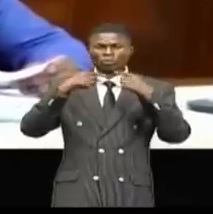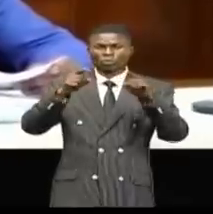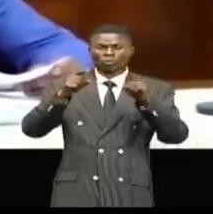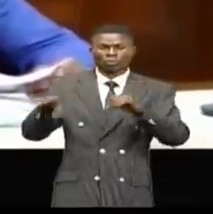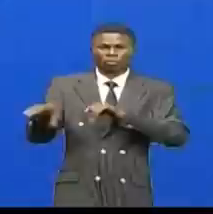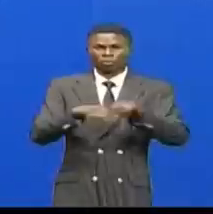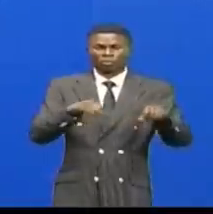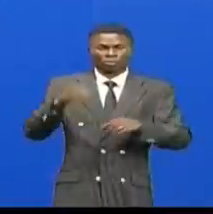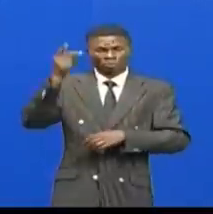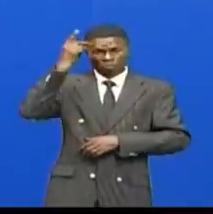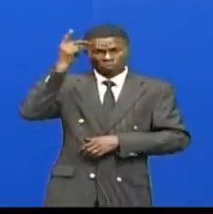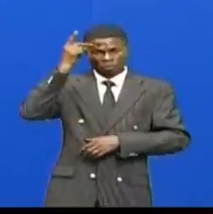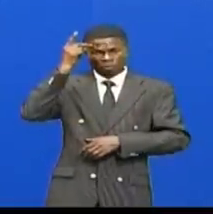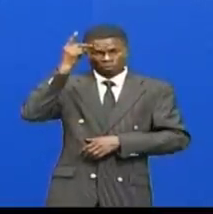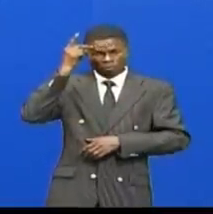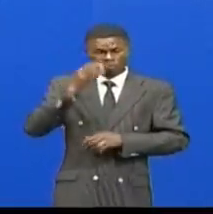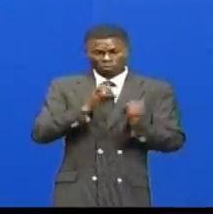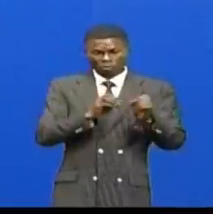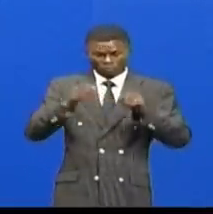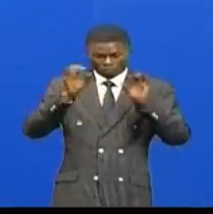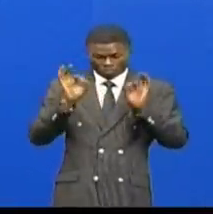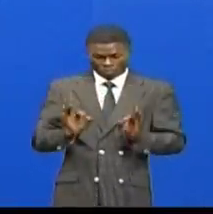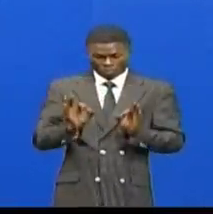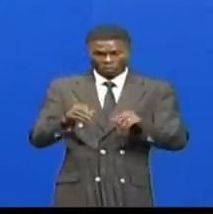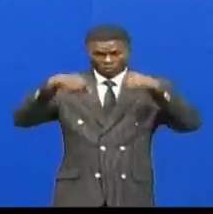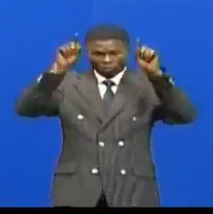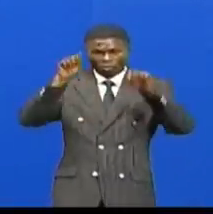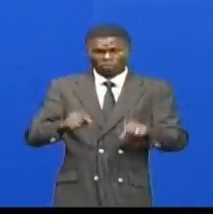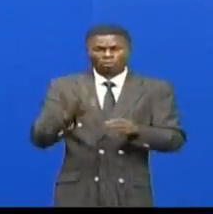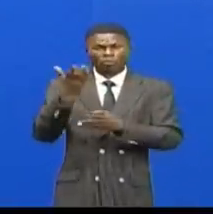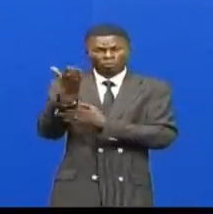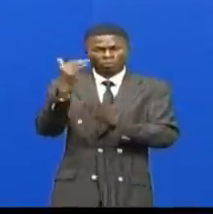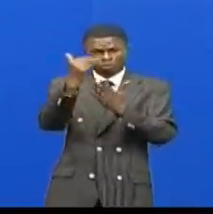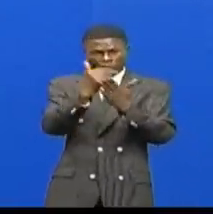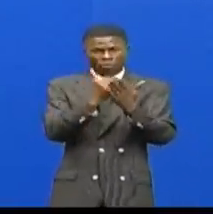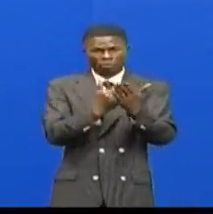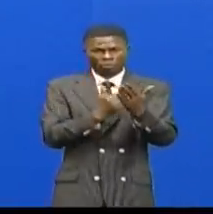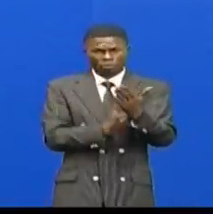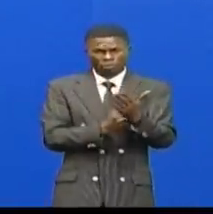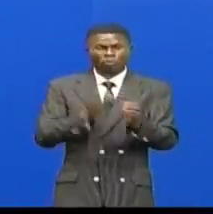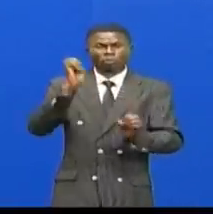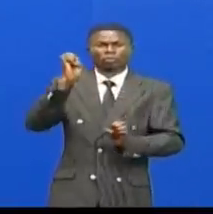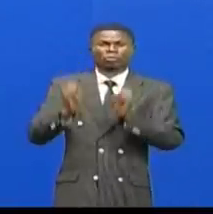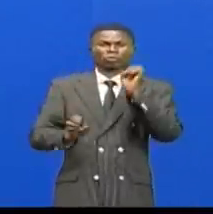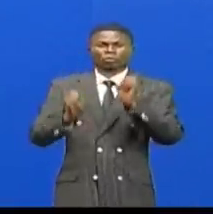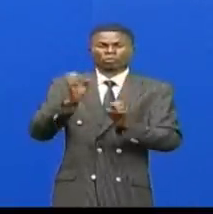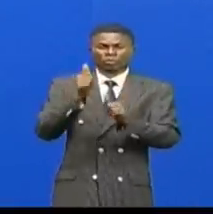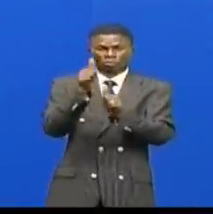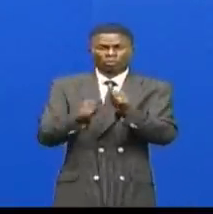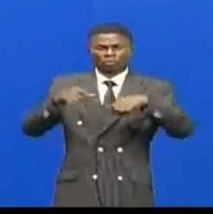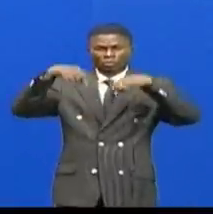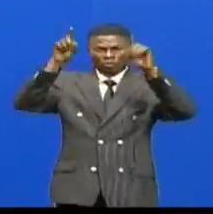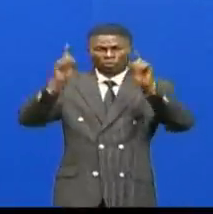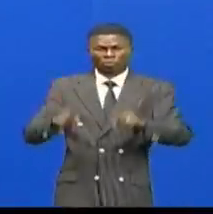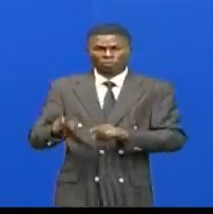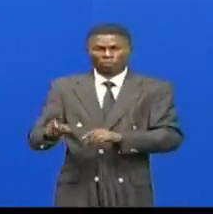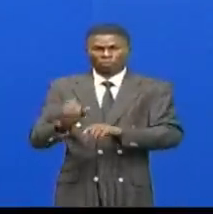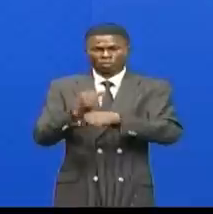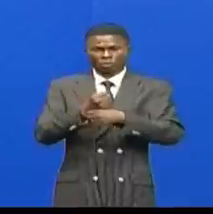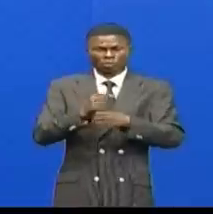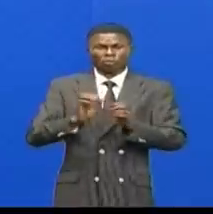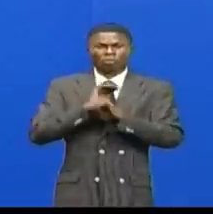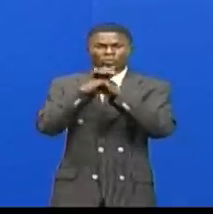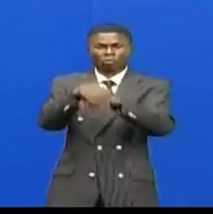action de Kinshasa, que va se tenir cette année, suivant ses recommandations, une évaluation annuelle de la mise en œuvre des